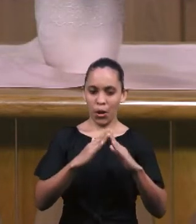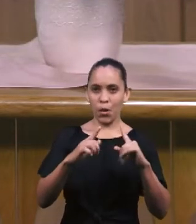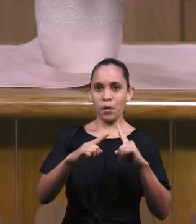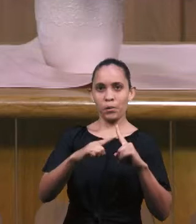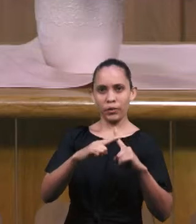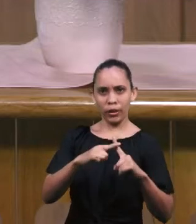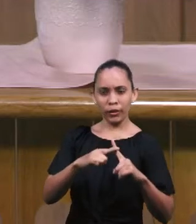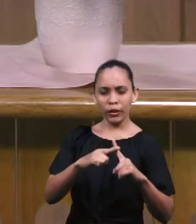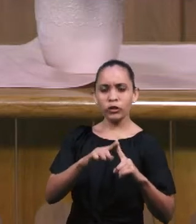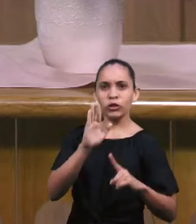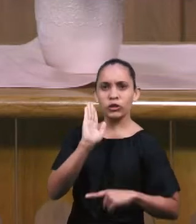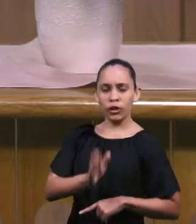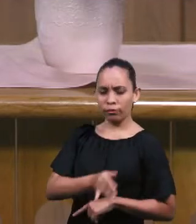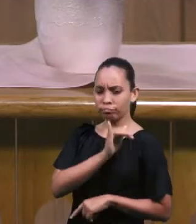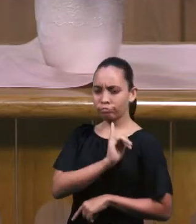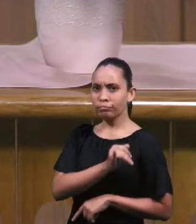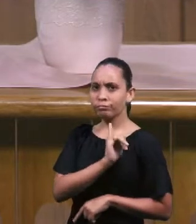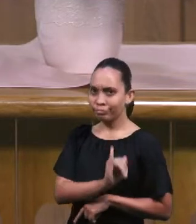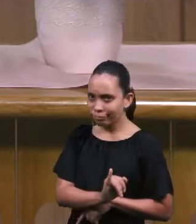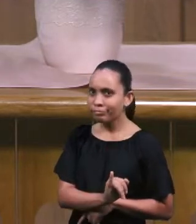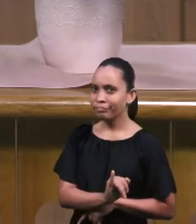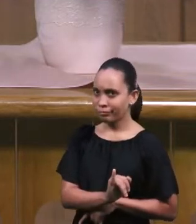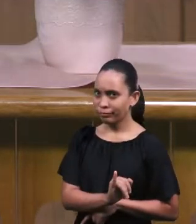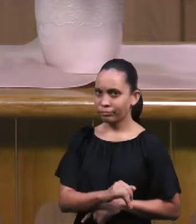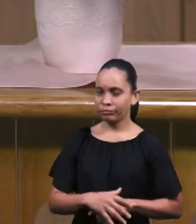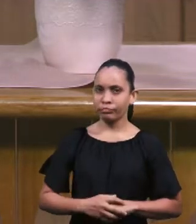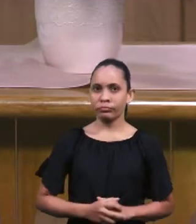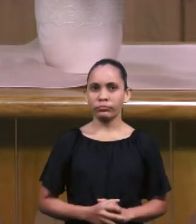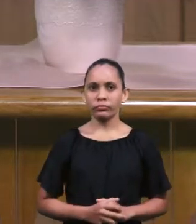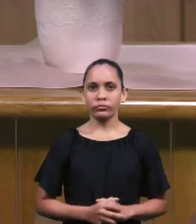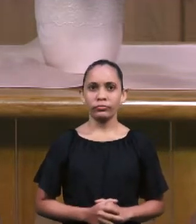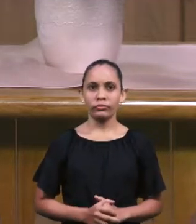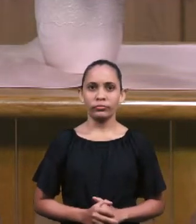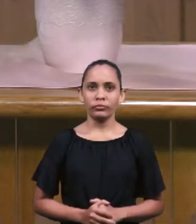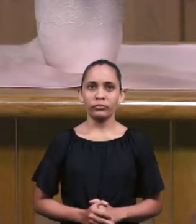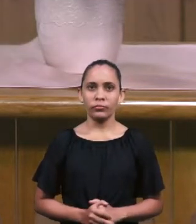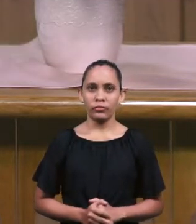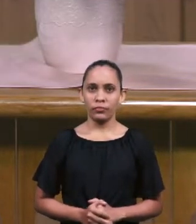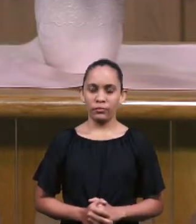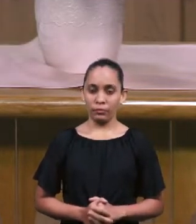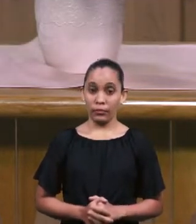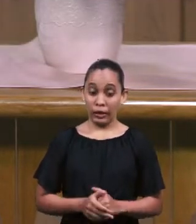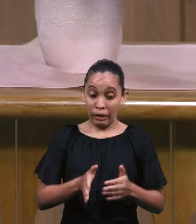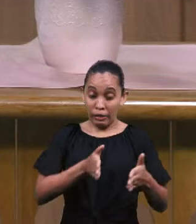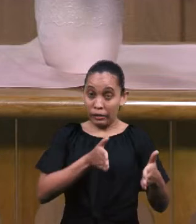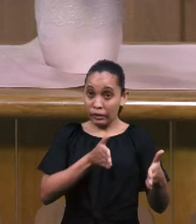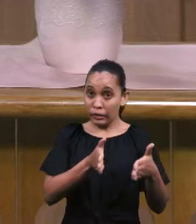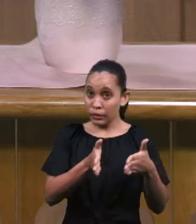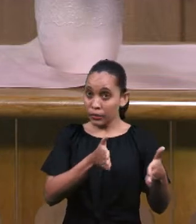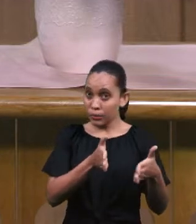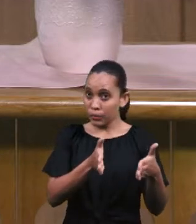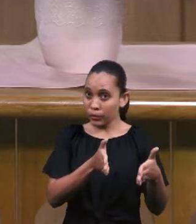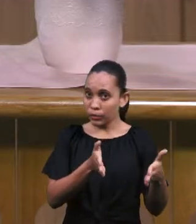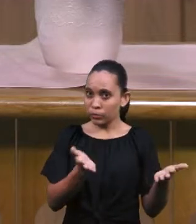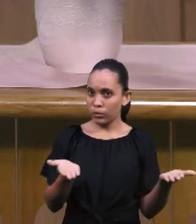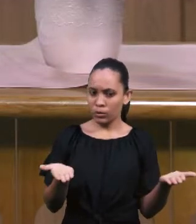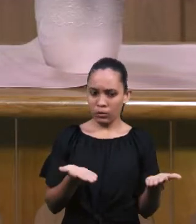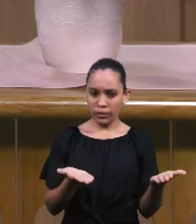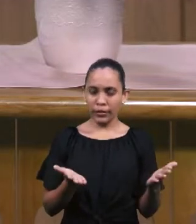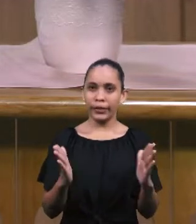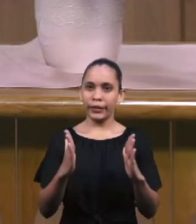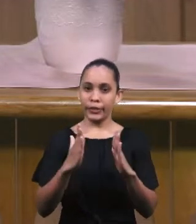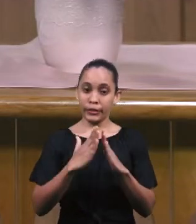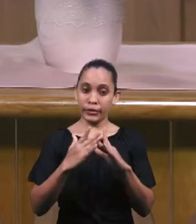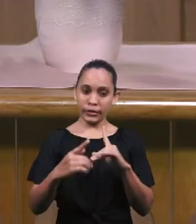l'Église dit, que la Terre, c'est le centre du système planétaire. C'est pour cela, ce qui est appelé à cette période, l'Église a